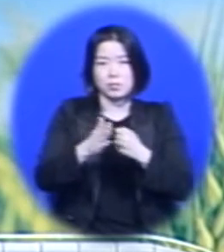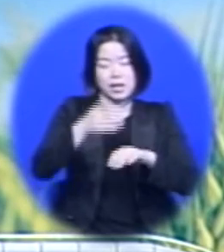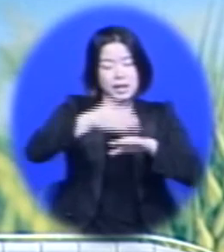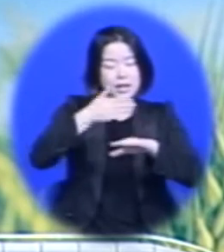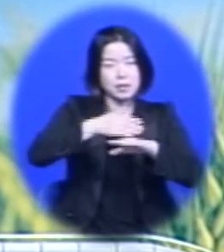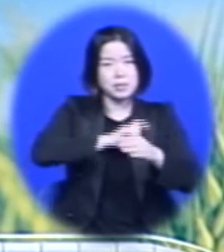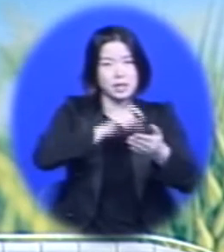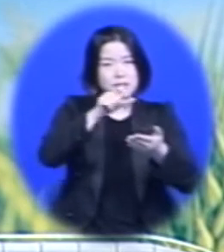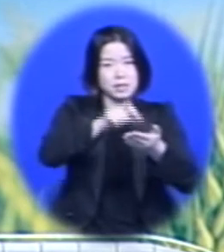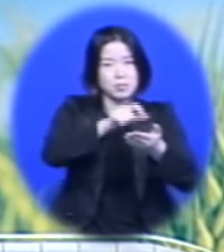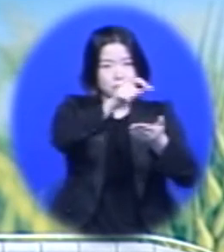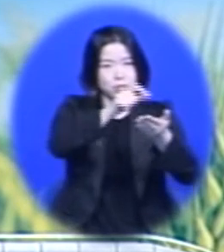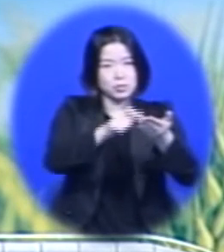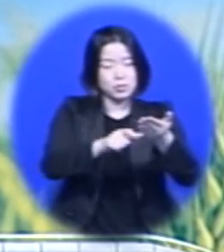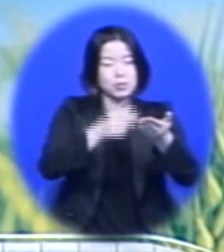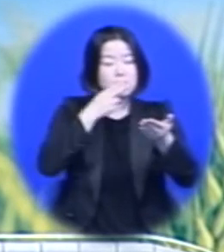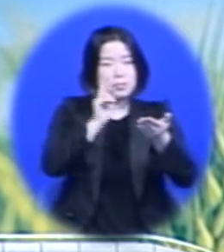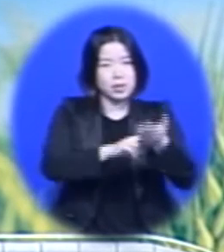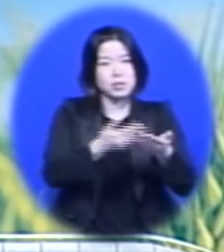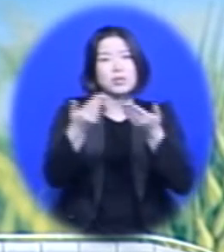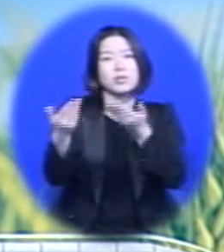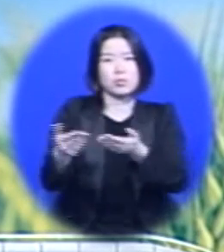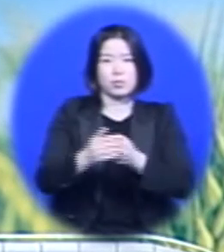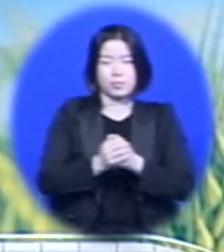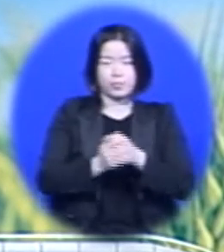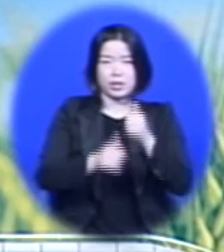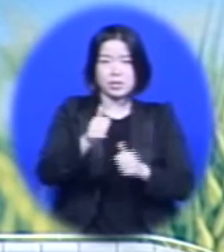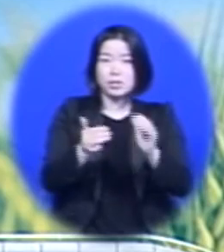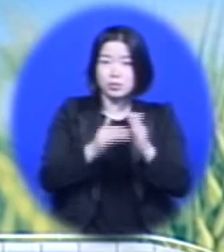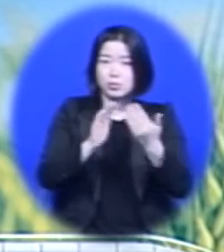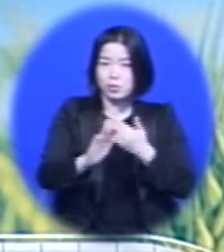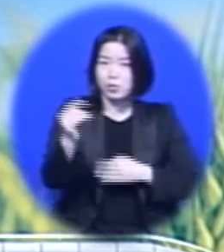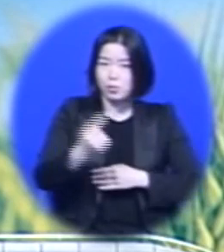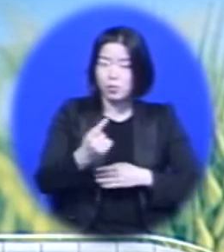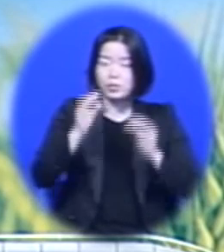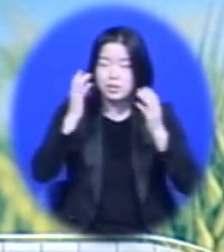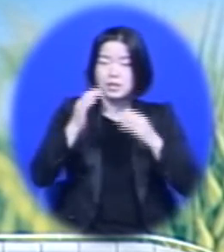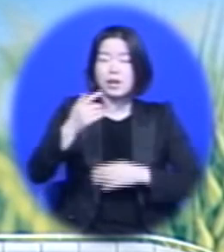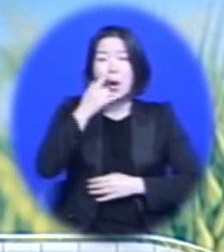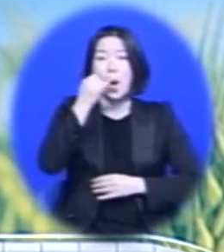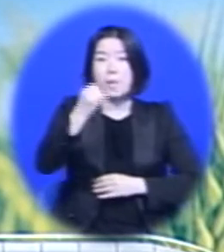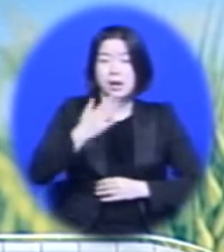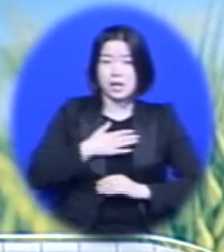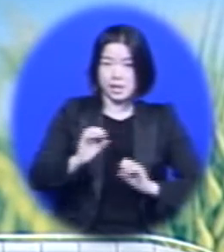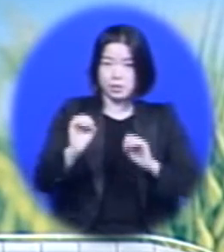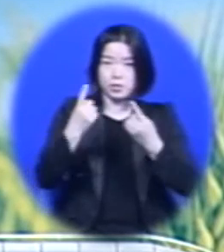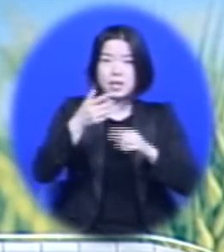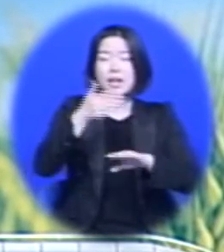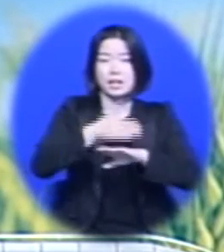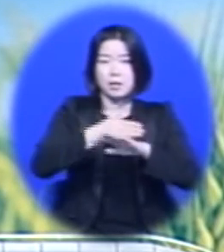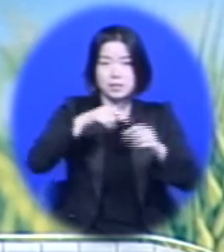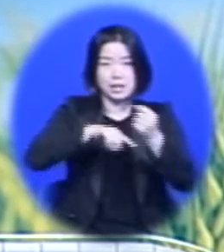써서 자녀들에게 주어주라. 시험 끝나고 나온 자녀들이 엄마가 나로 인해서 감사한